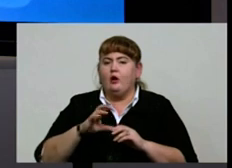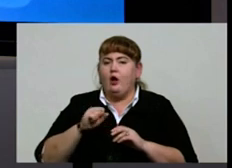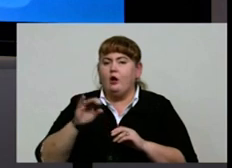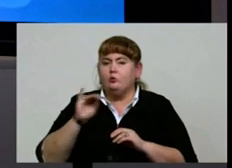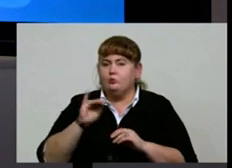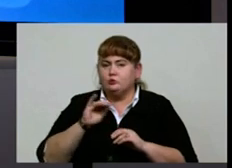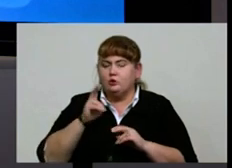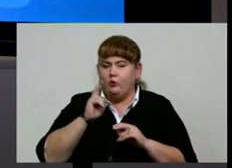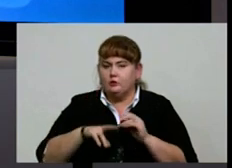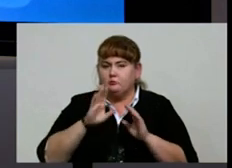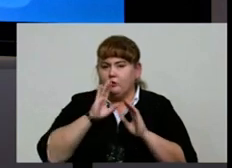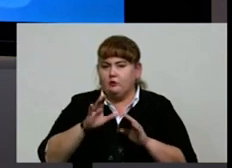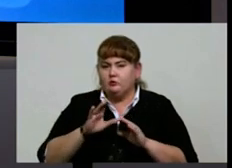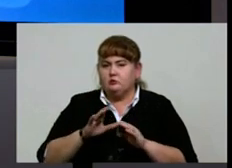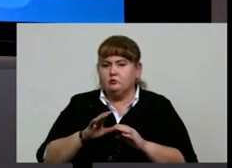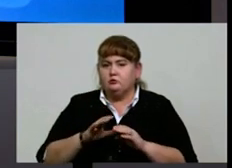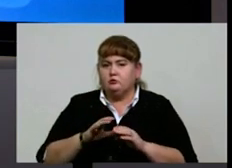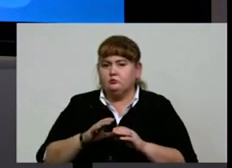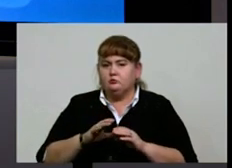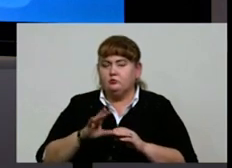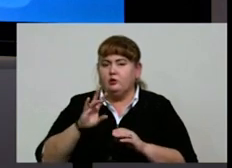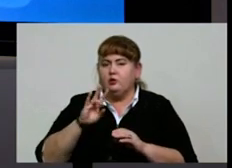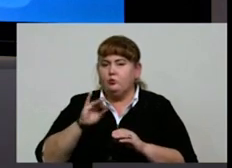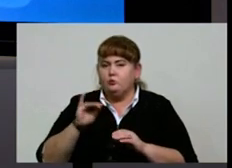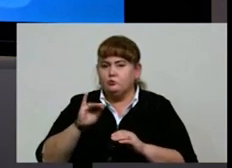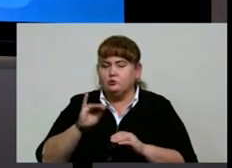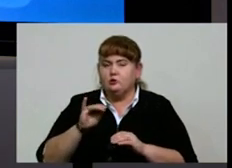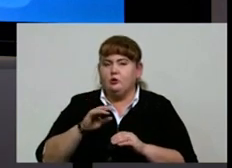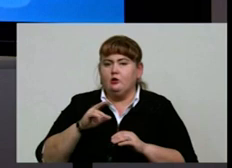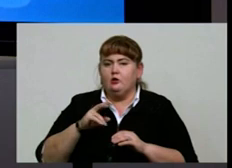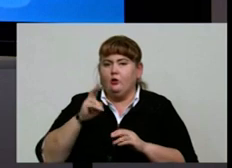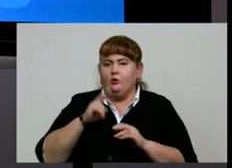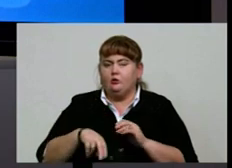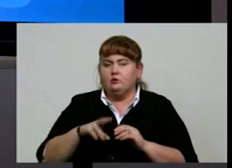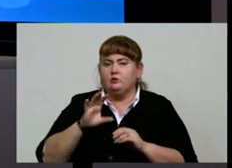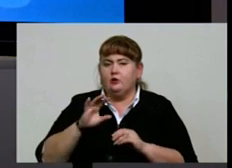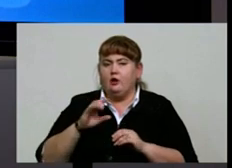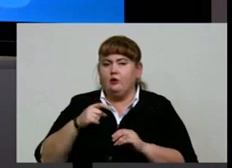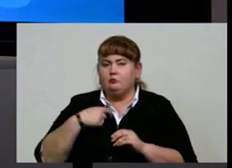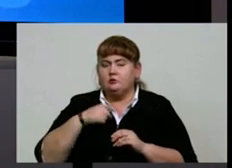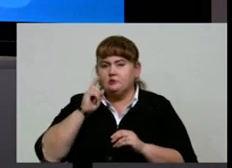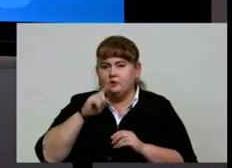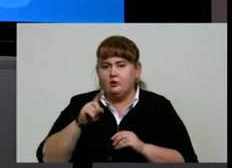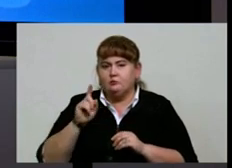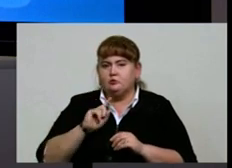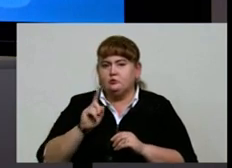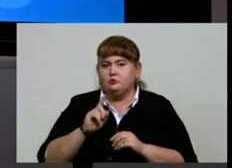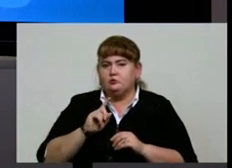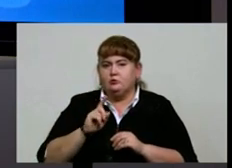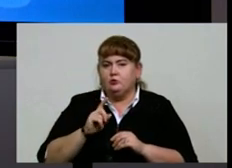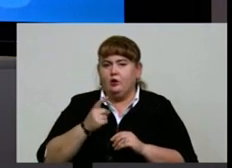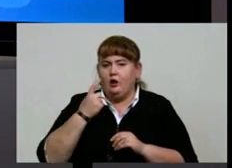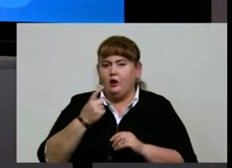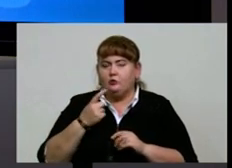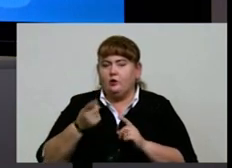магнитной стрелки укажет на южный полюс планеты Земля. А мы с вами знаем, что